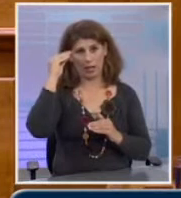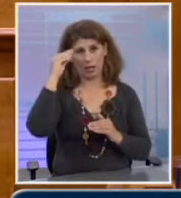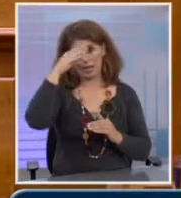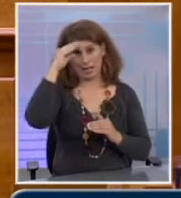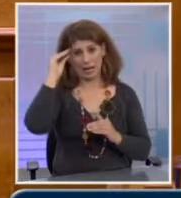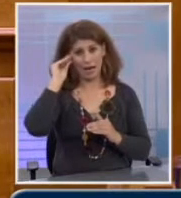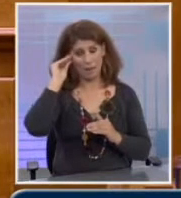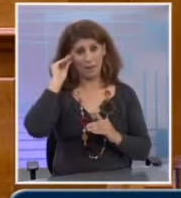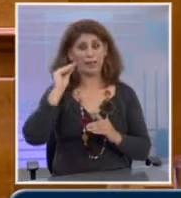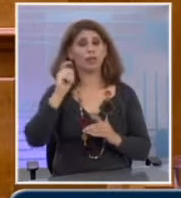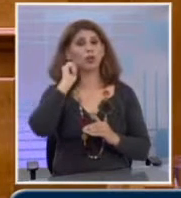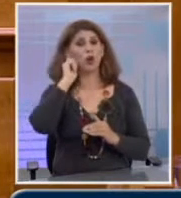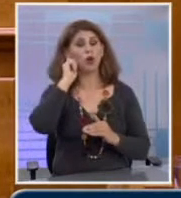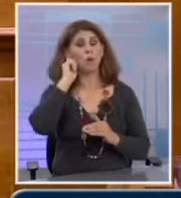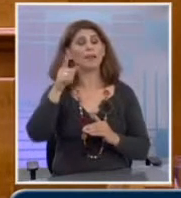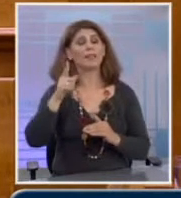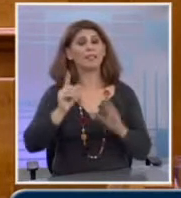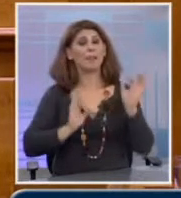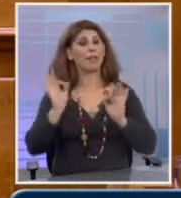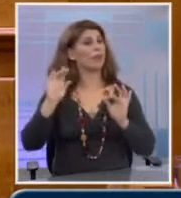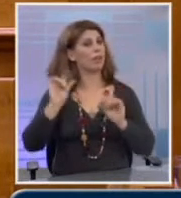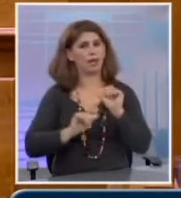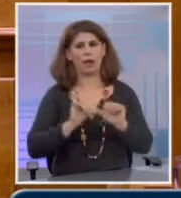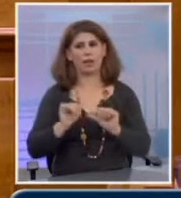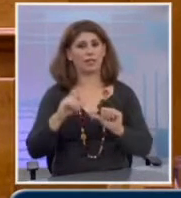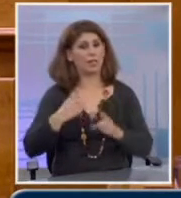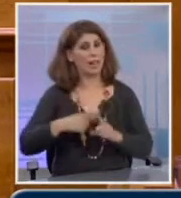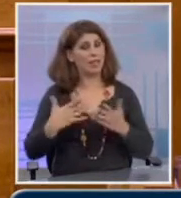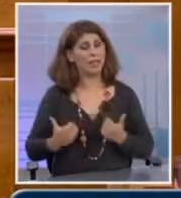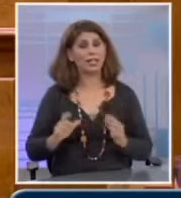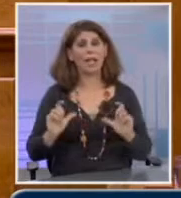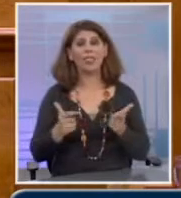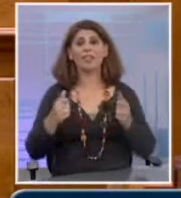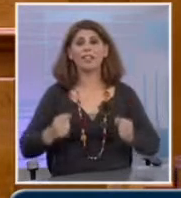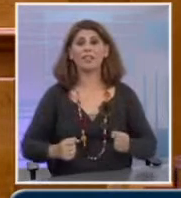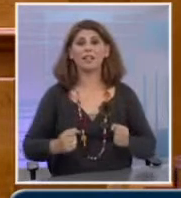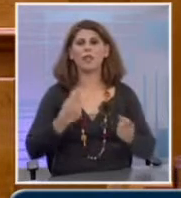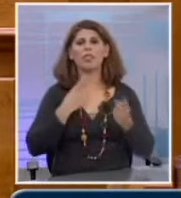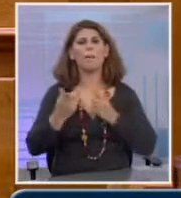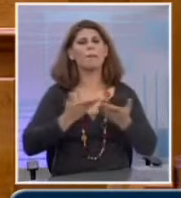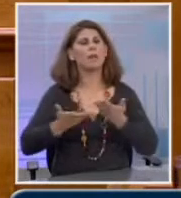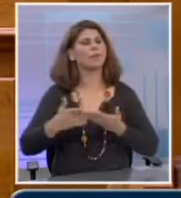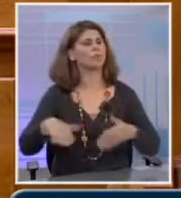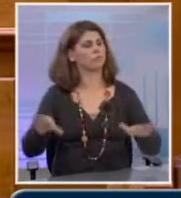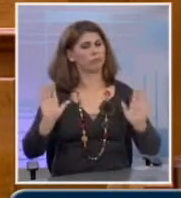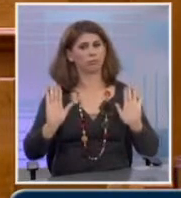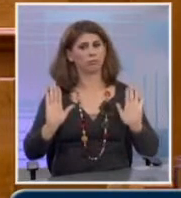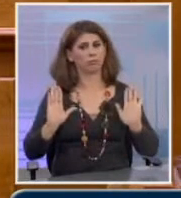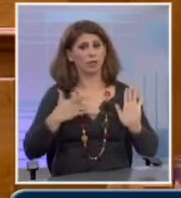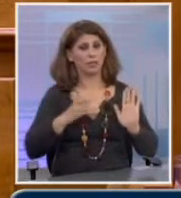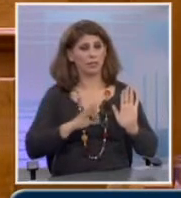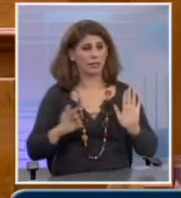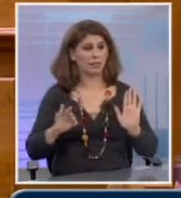Και η Ελλάδα έχει μια εθνική θέση η οποία είναι αδιαπραγμάτευτη. Είμαι βέβαιος ότι έχει αλλάξει η